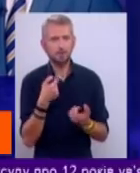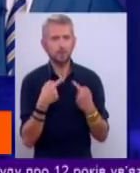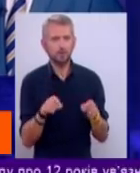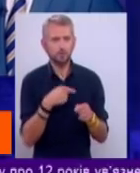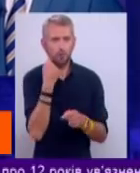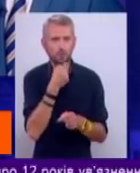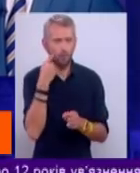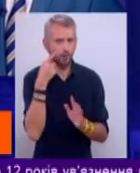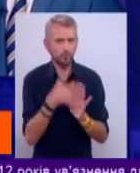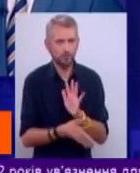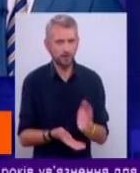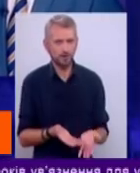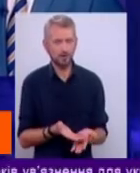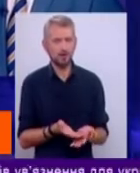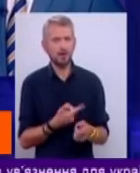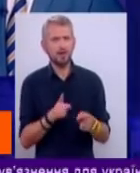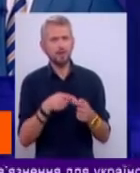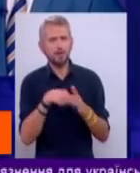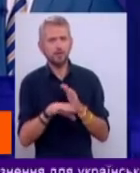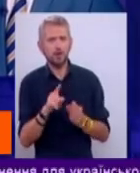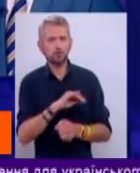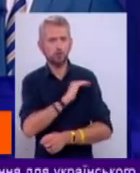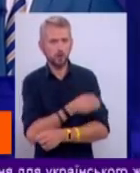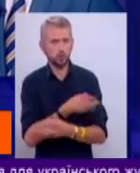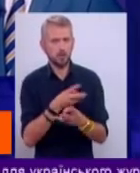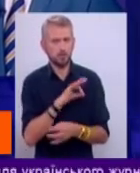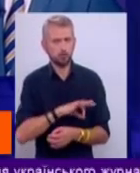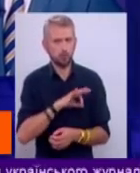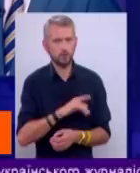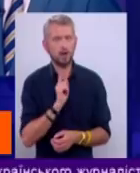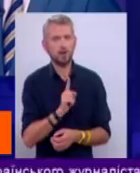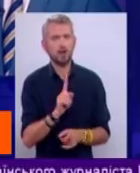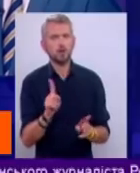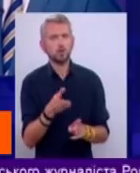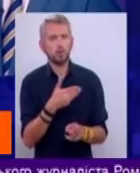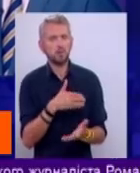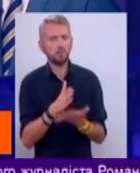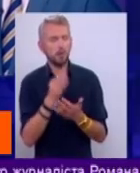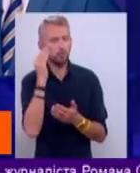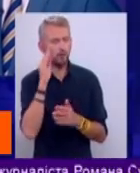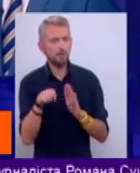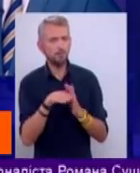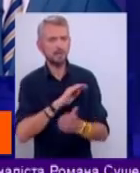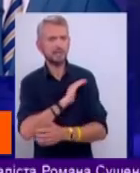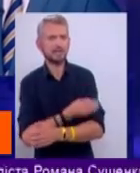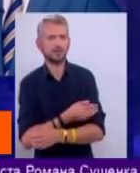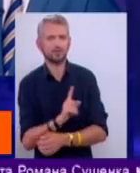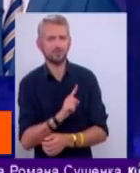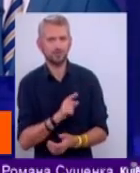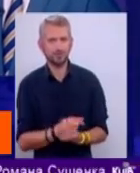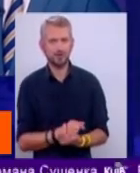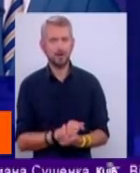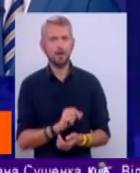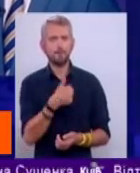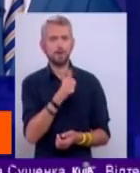мови розуміння. Це не значить, що силу треба застосовувати. Але що ми маємо на увазі під силою? Під